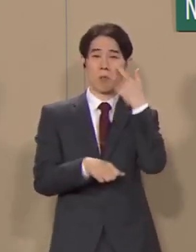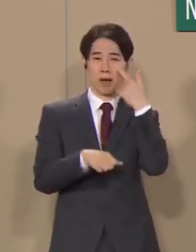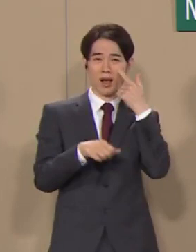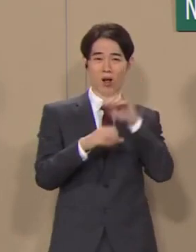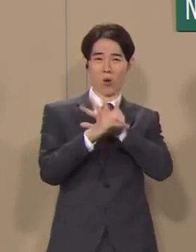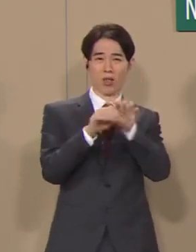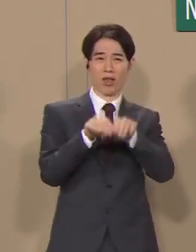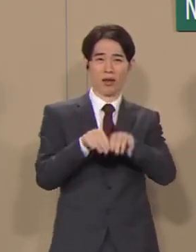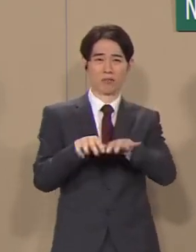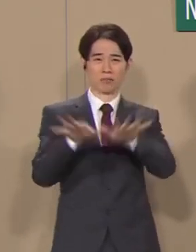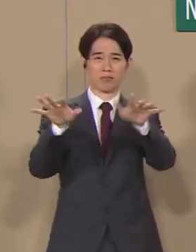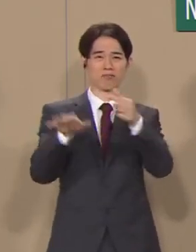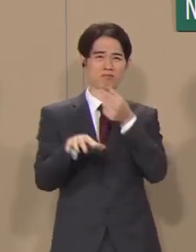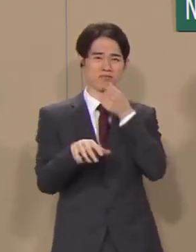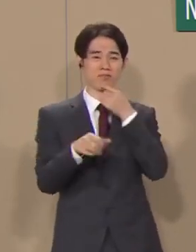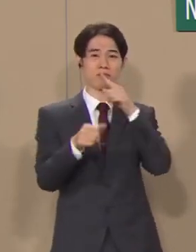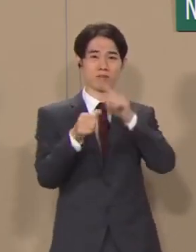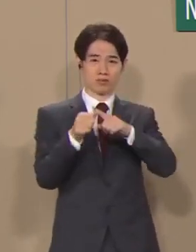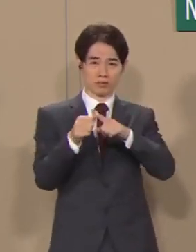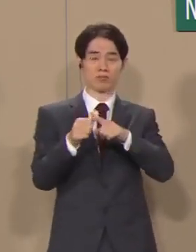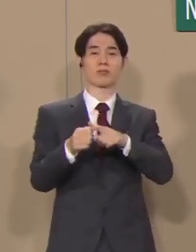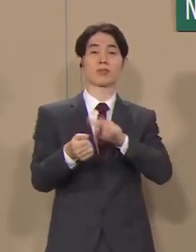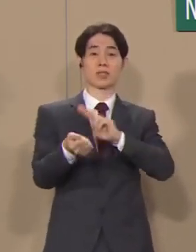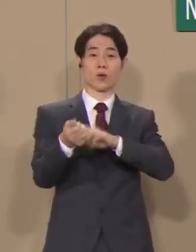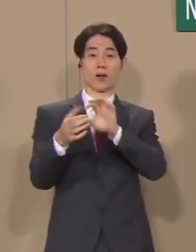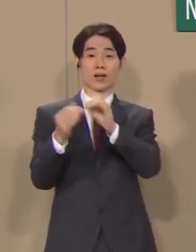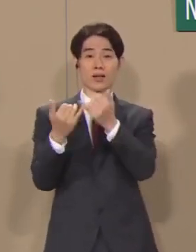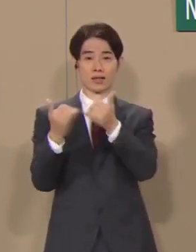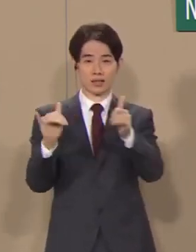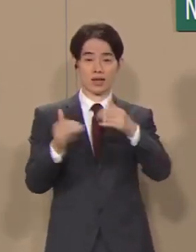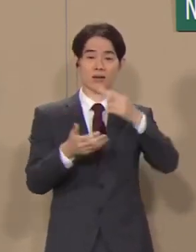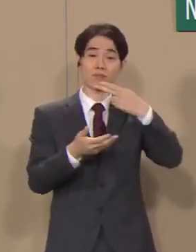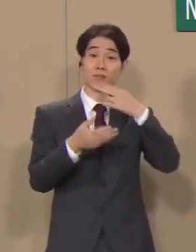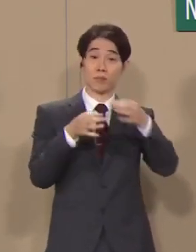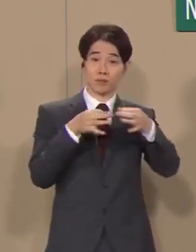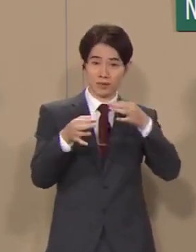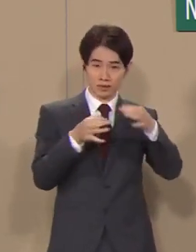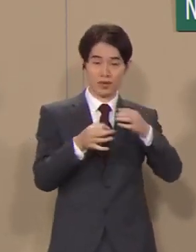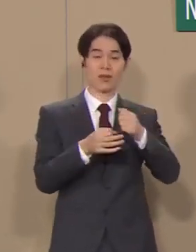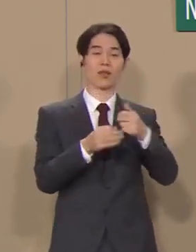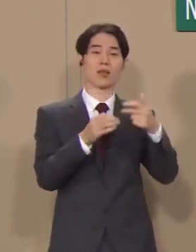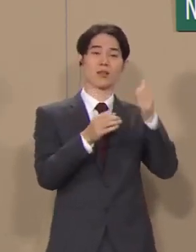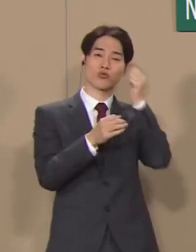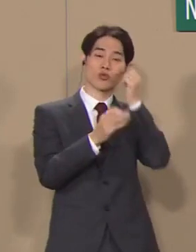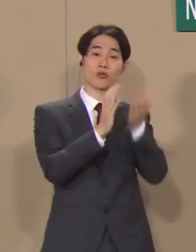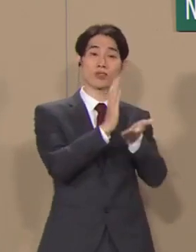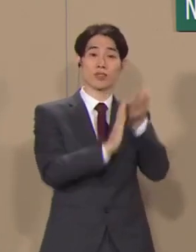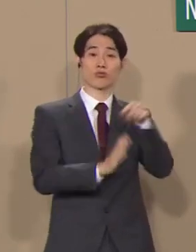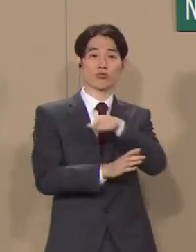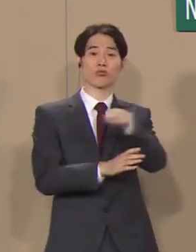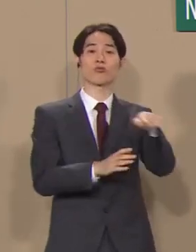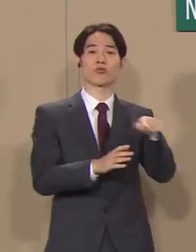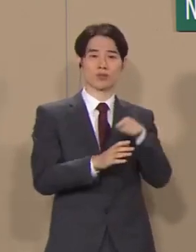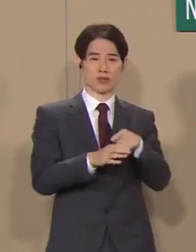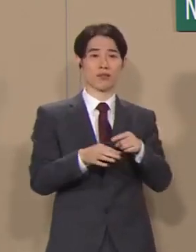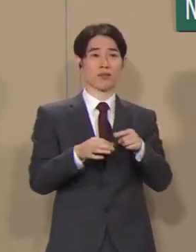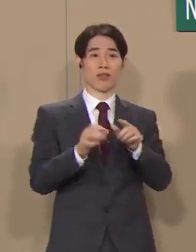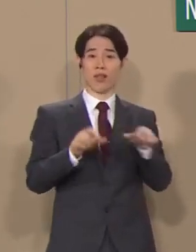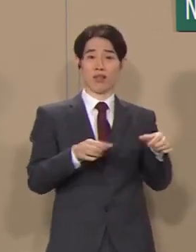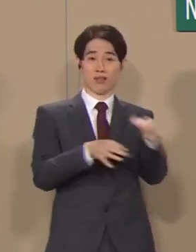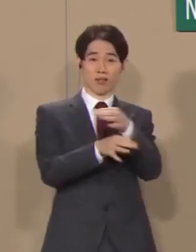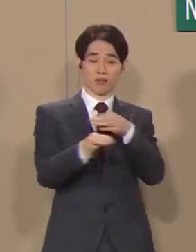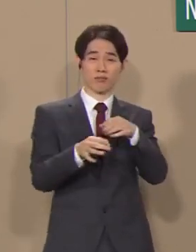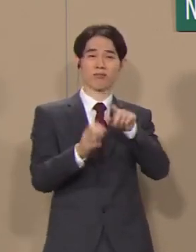医療飲食業宿泊業などなどフォルダの感染拡大によって経済的ダメージを受ける